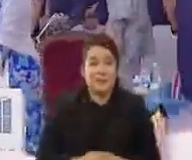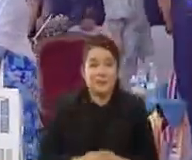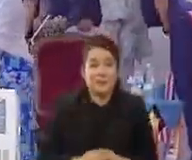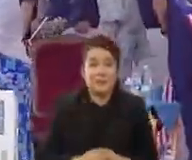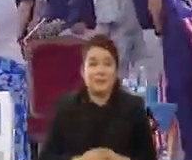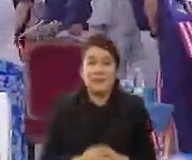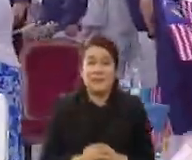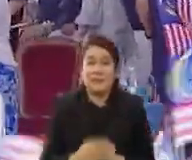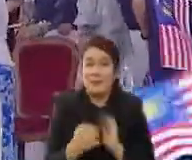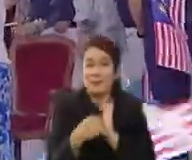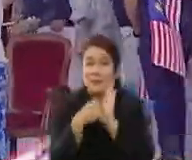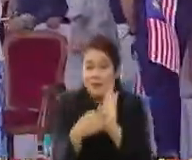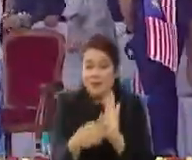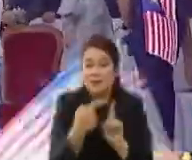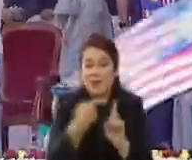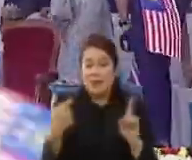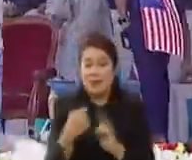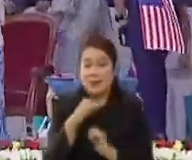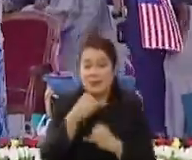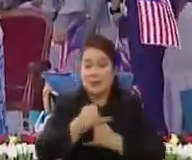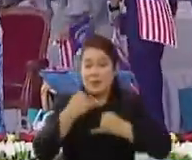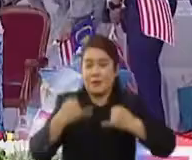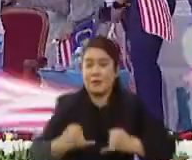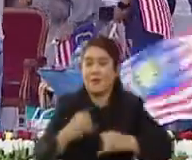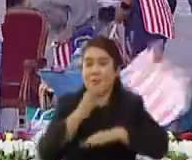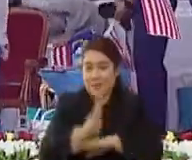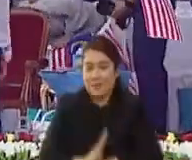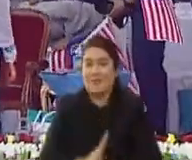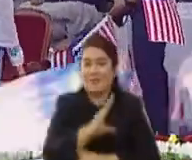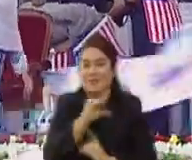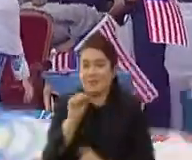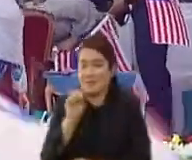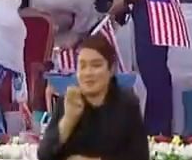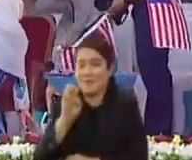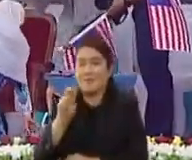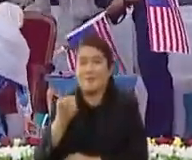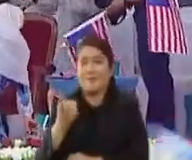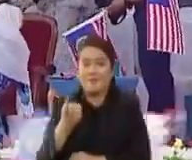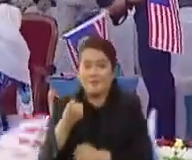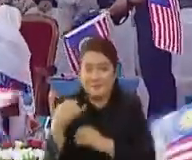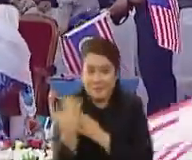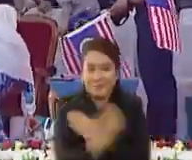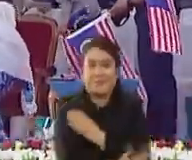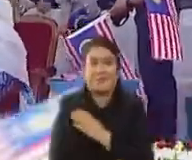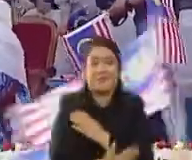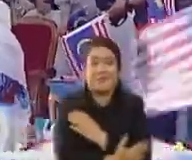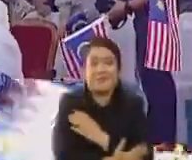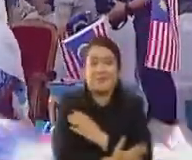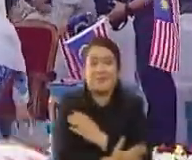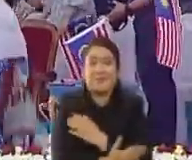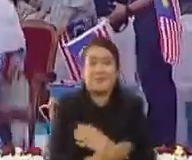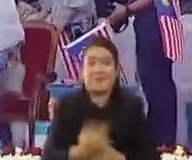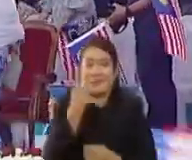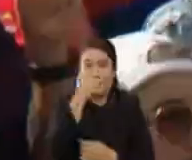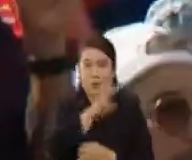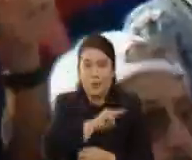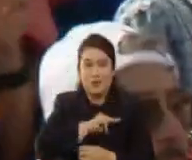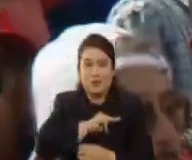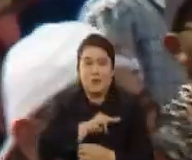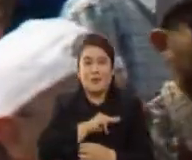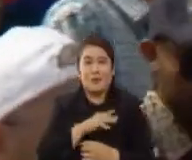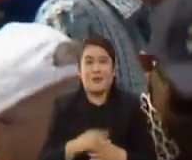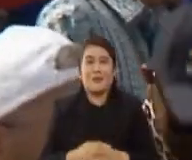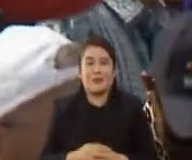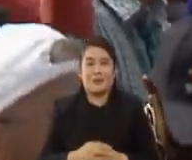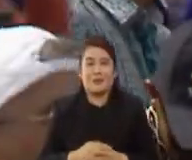Garapan persembahan oleh Jabatan Kebudayaan dan Kesenian Negara. Bagi pihak yang berhormat Menteri Pengerusi dan Ahli